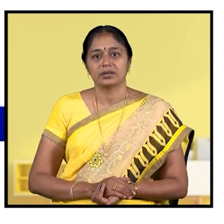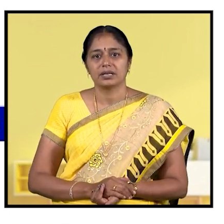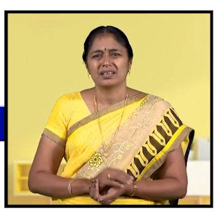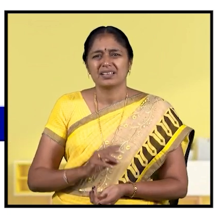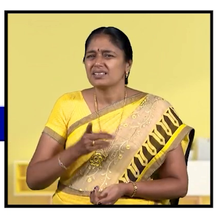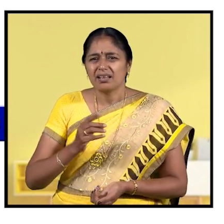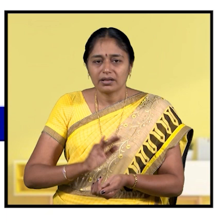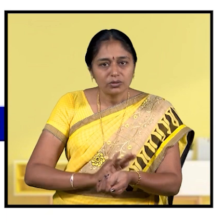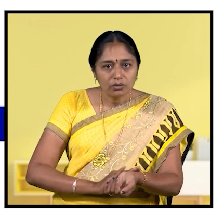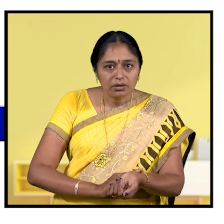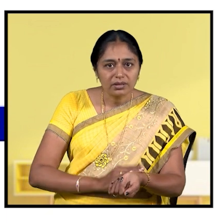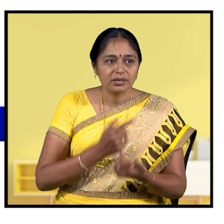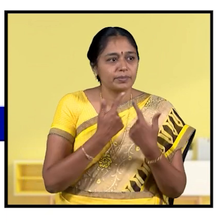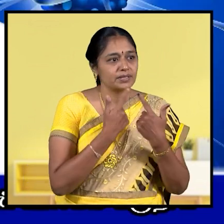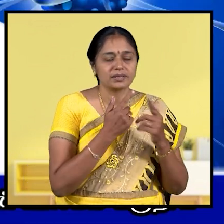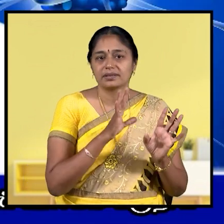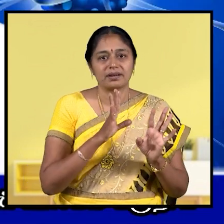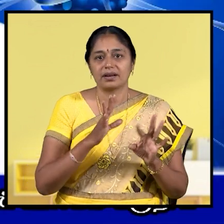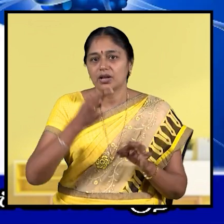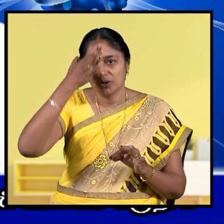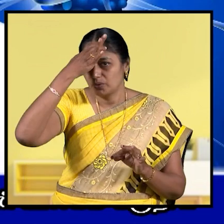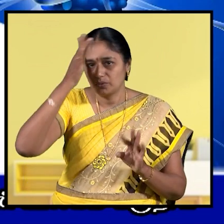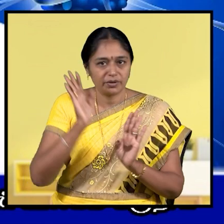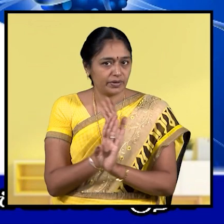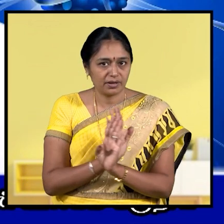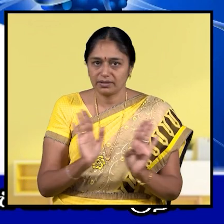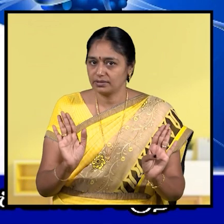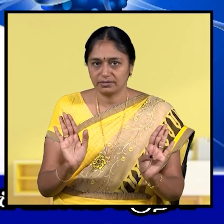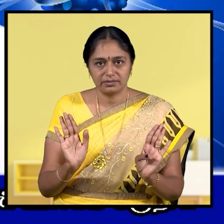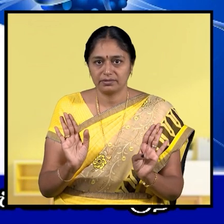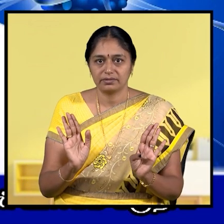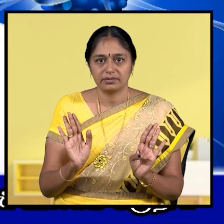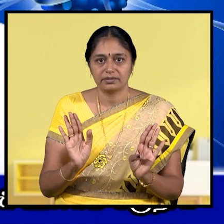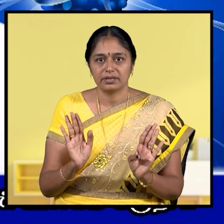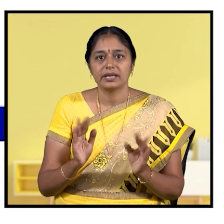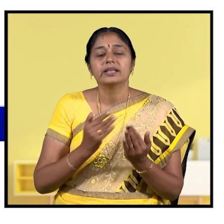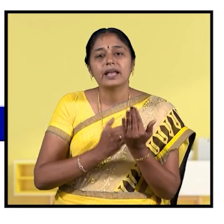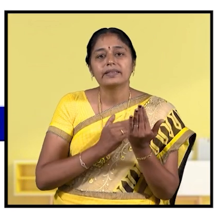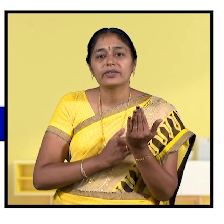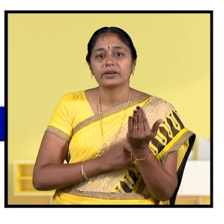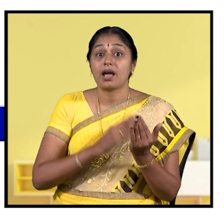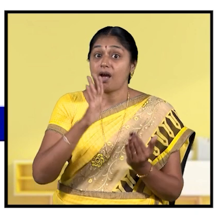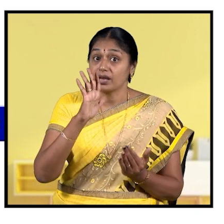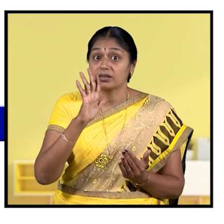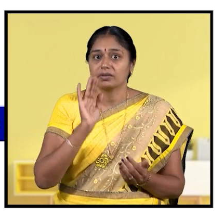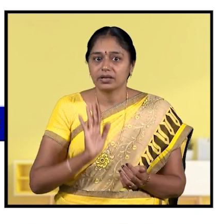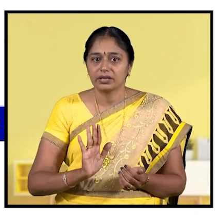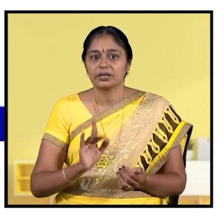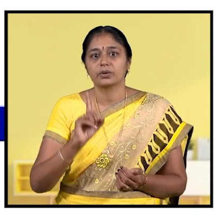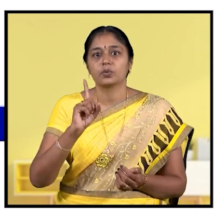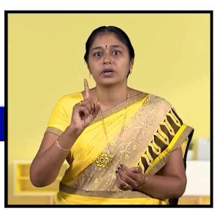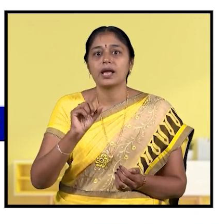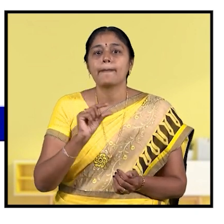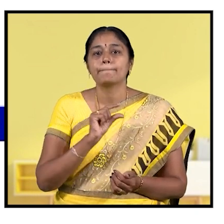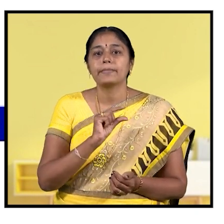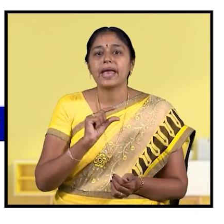தொடுதல் மற்றும் பழகுதல் மூலம் இந்த பாலியல் நோய் பரவாது அப்படிங்கிற விஷயத்தை நம்ம வந்து தெரிஞ்சுக்கணும். சரி, இந்த பாலியல் நோயில் மொத்தம் எத்தனை வகைனாக ஏறக்குறைய 5 இருக்குது. 1